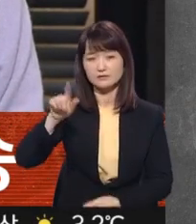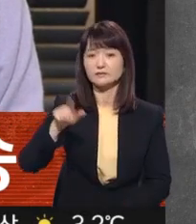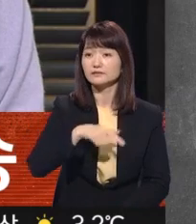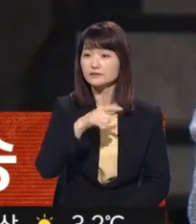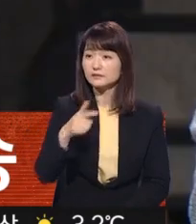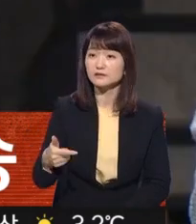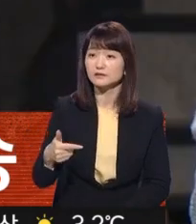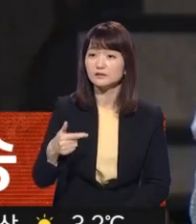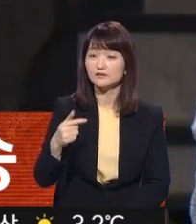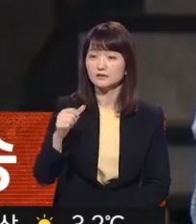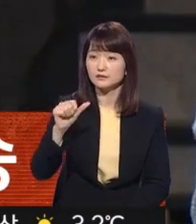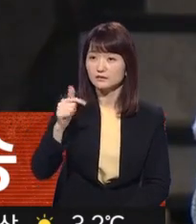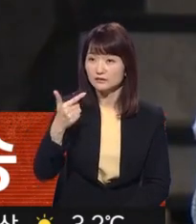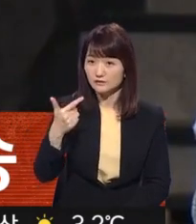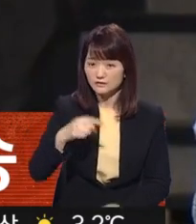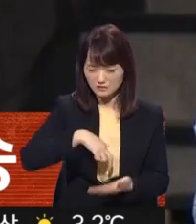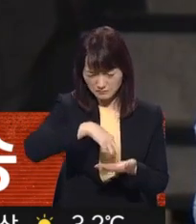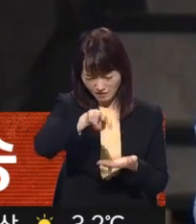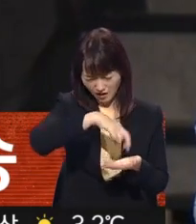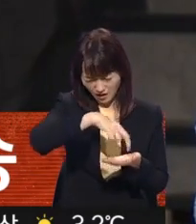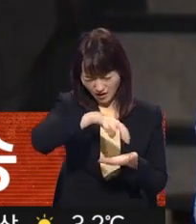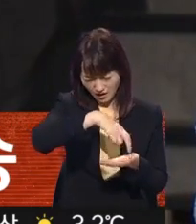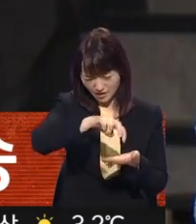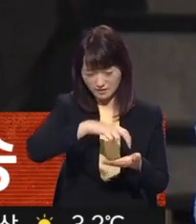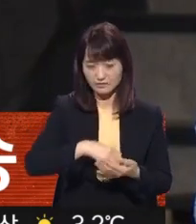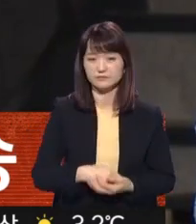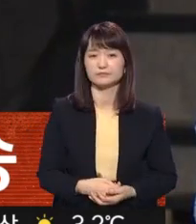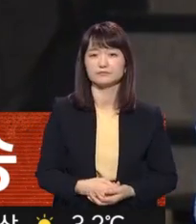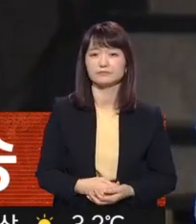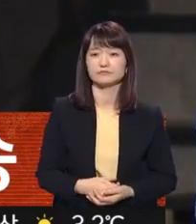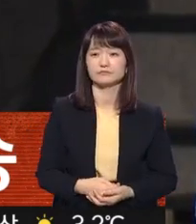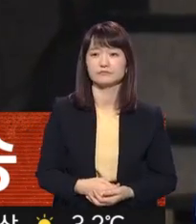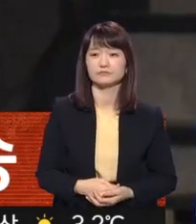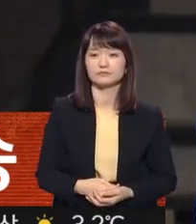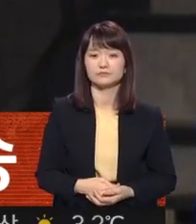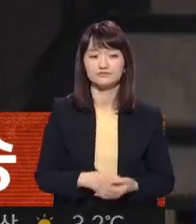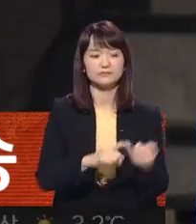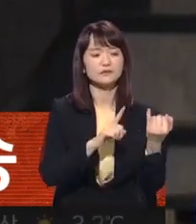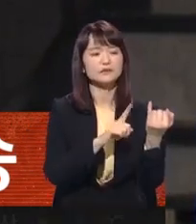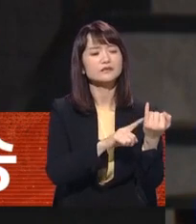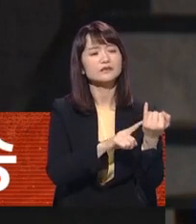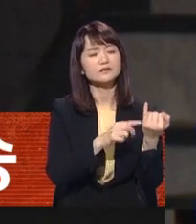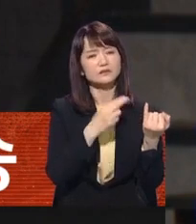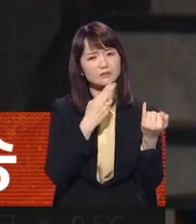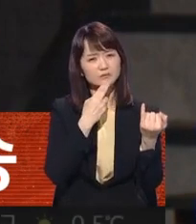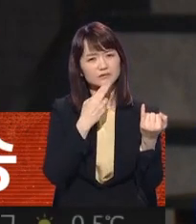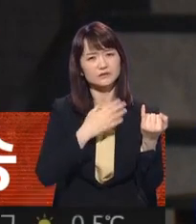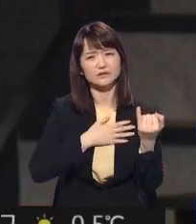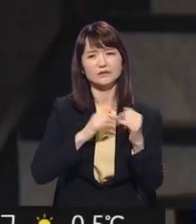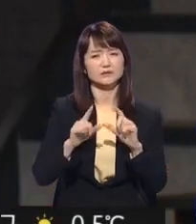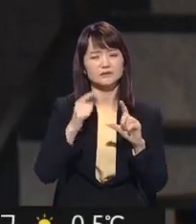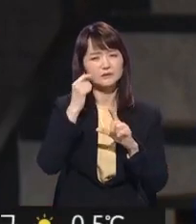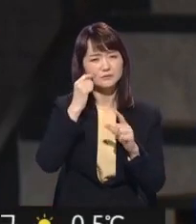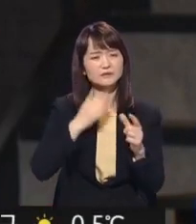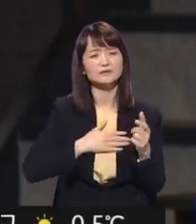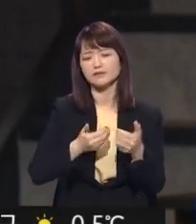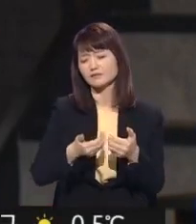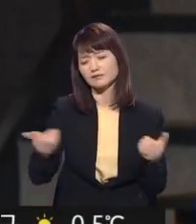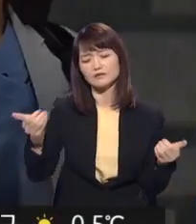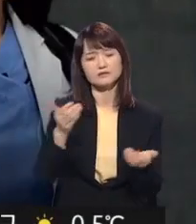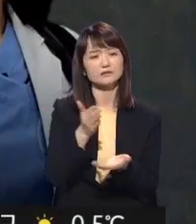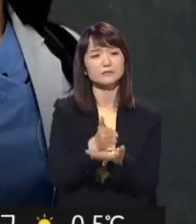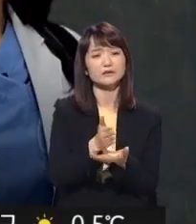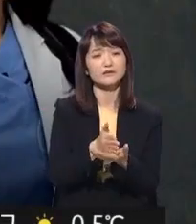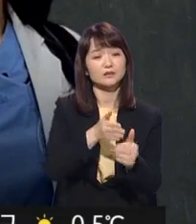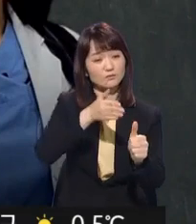되어서 동시에 막 보낸 거 같아요 뭐 맨 처음에는 당신 없이 못 살아요 뭐 날 떠나지 말아요 막 이렇게